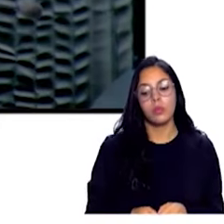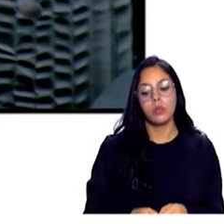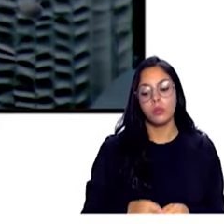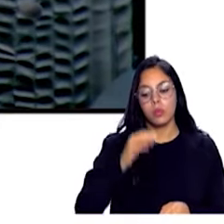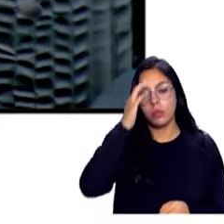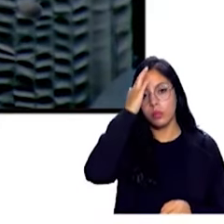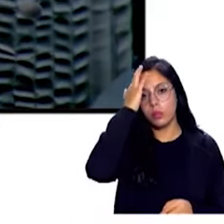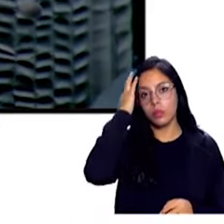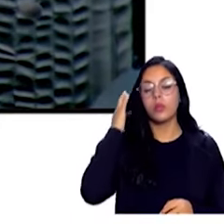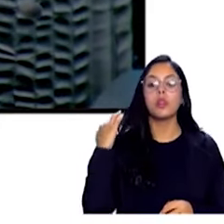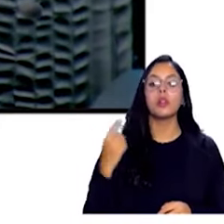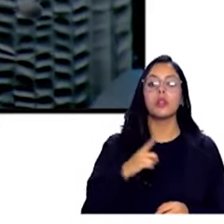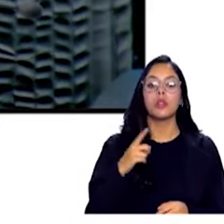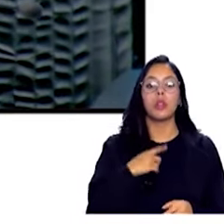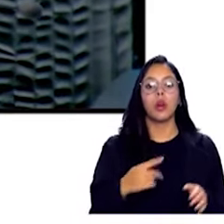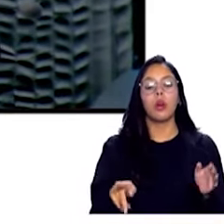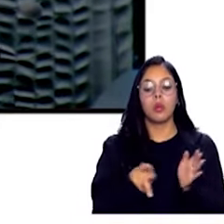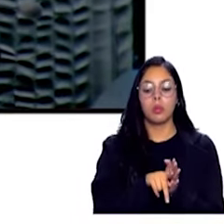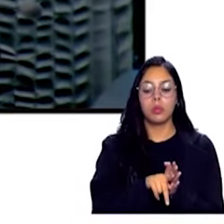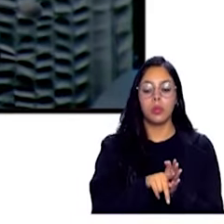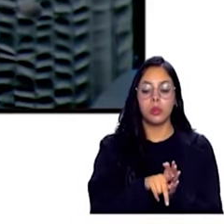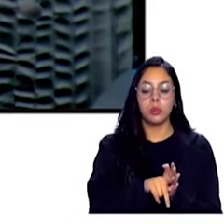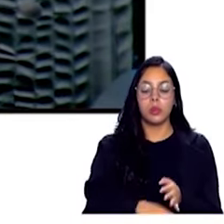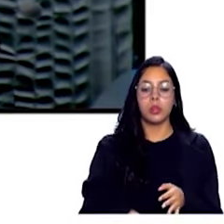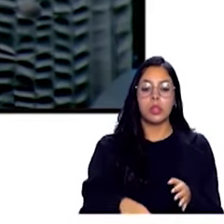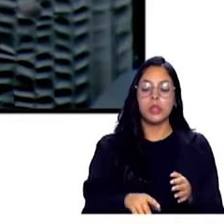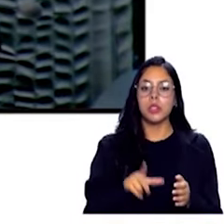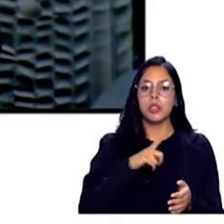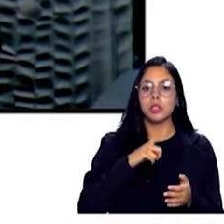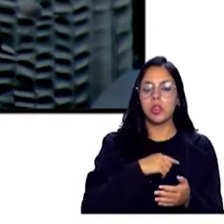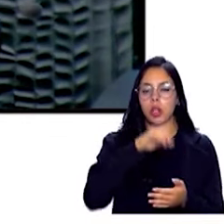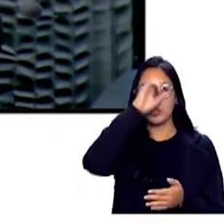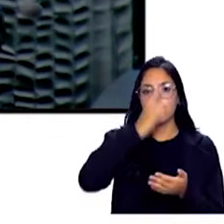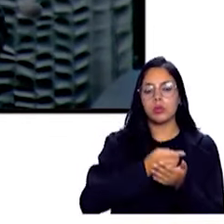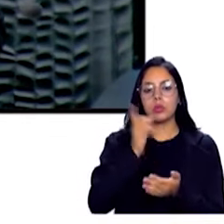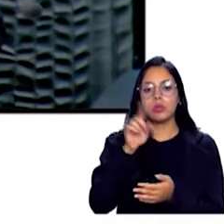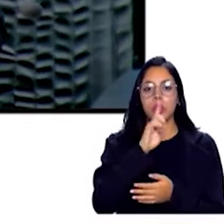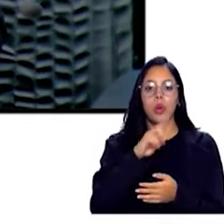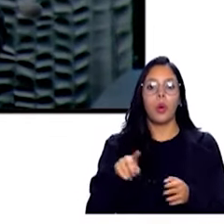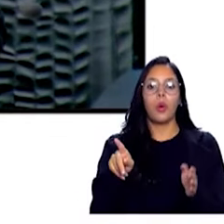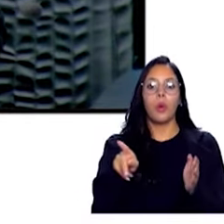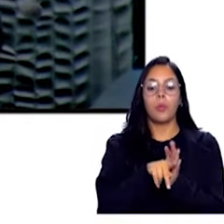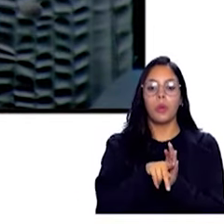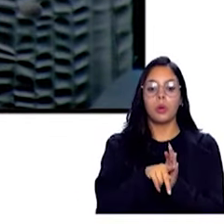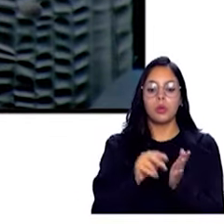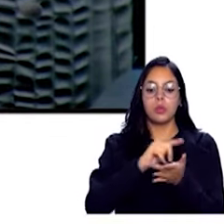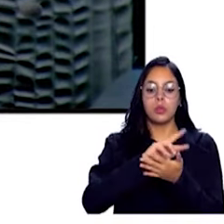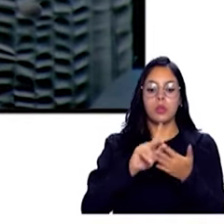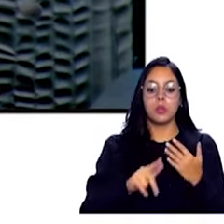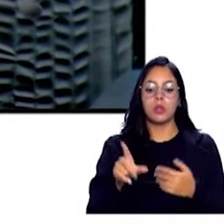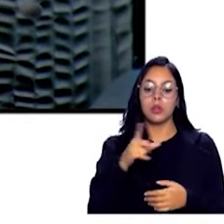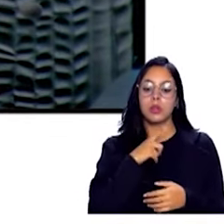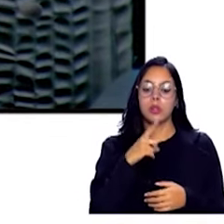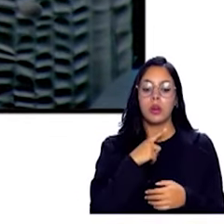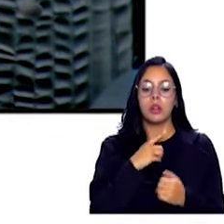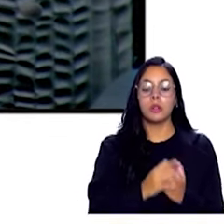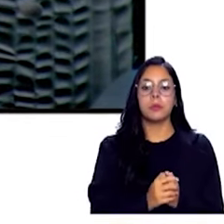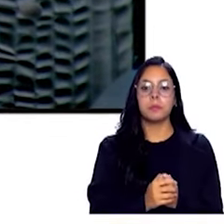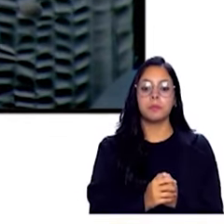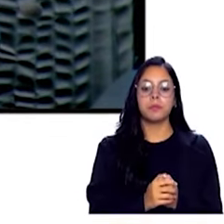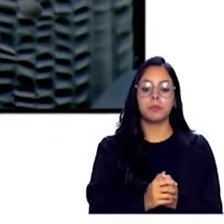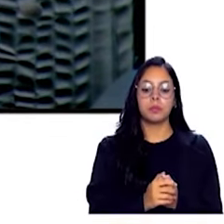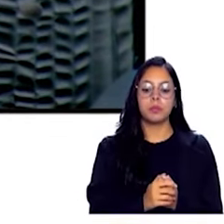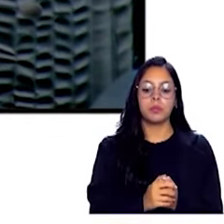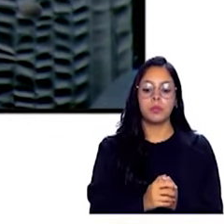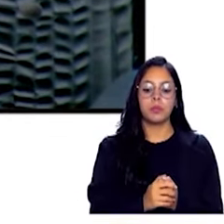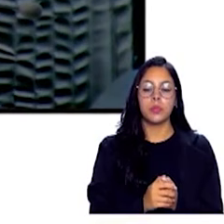faciliter le travail Du juge par une présentation TRS structurée TRS ordonnée des écritures si vous